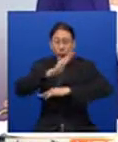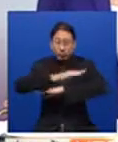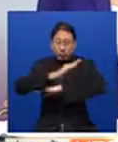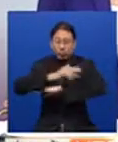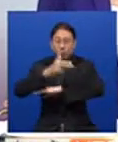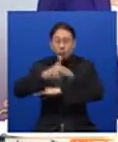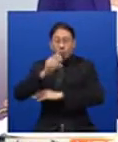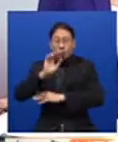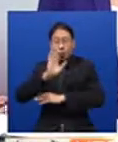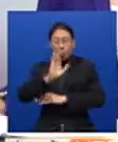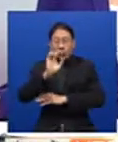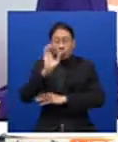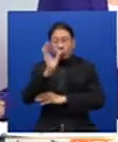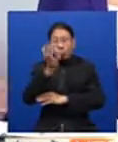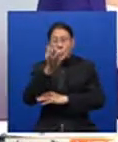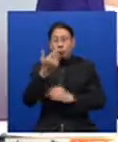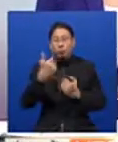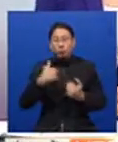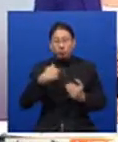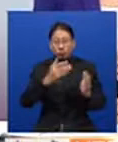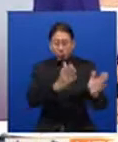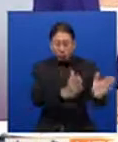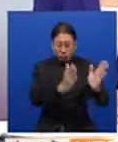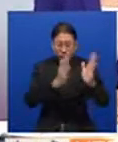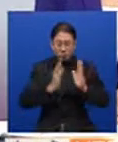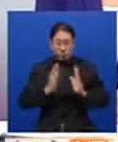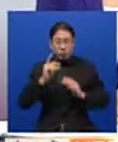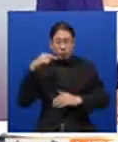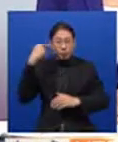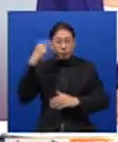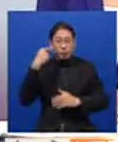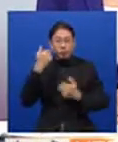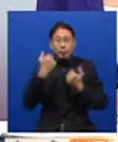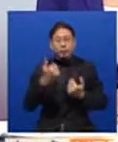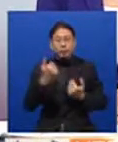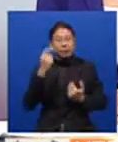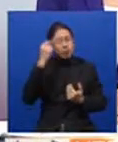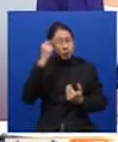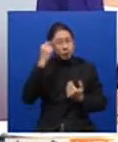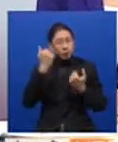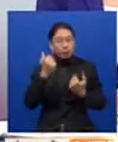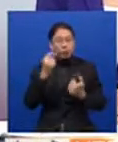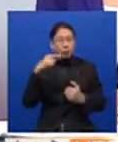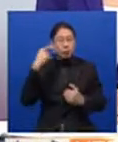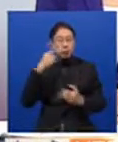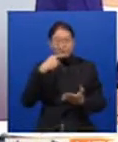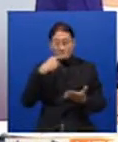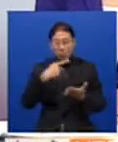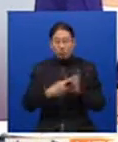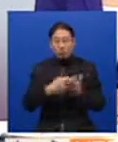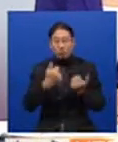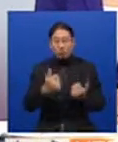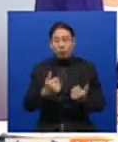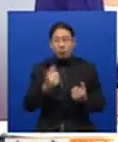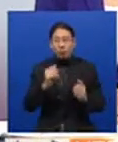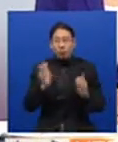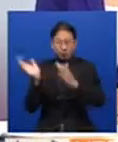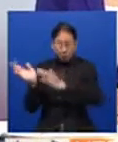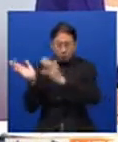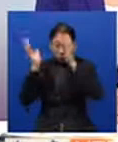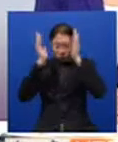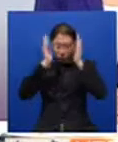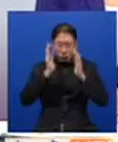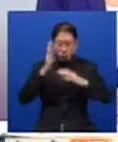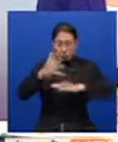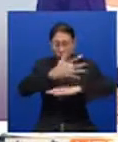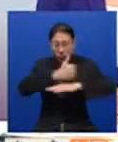คนหนึ่งของโลกด้วยนะคะซึ่งถือว่าเป็นแบบอย่างของผู้หญิงนะคะแล้วปัจจุบันเองเชื่อว่าผู้หญิงหลายคนก็มีความเก่งมากยิ่งขึ้นแล้วก็เข้ามามีบทบาททั้งเรื่องของ